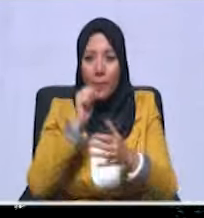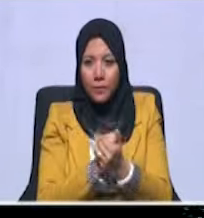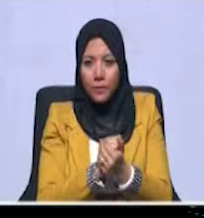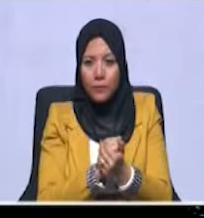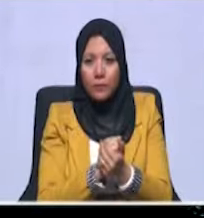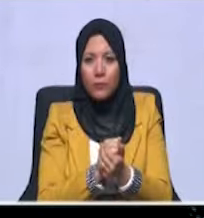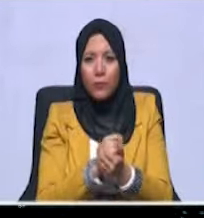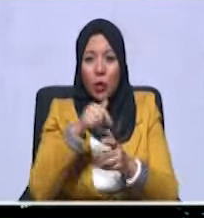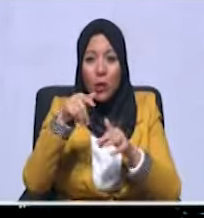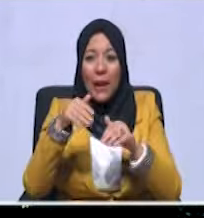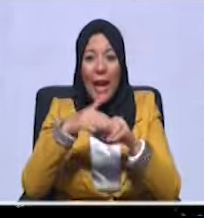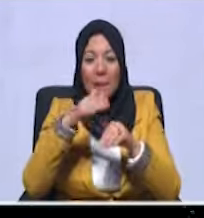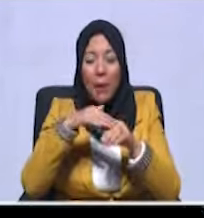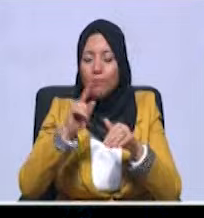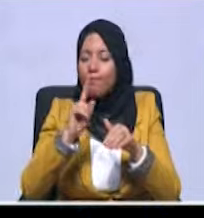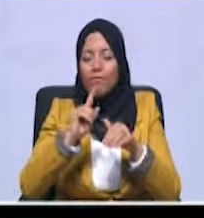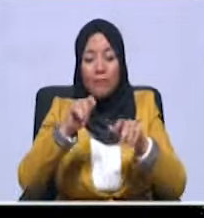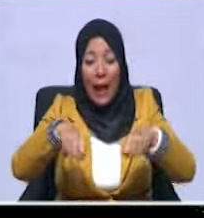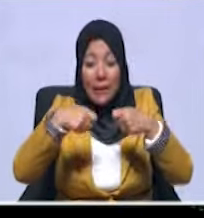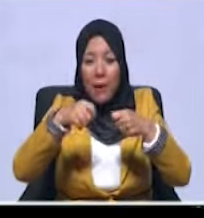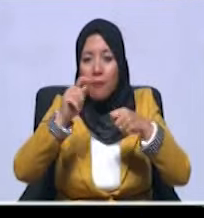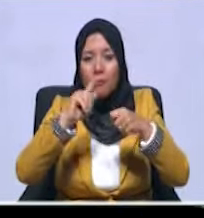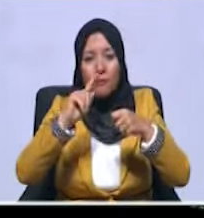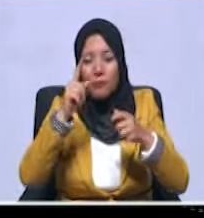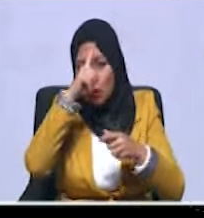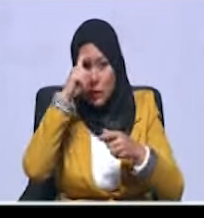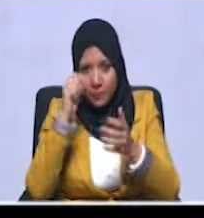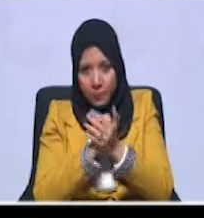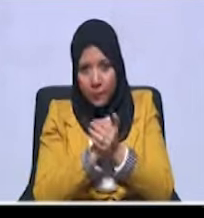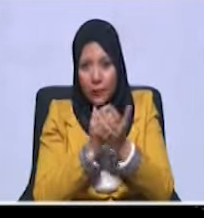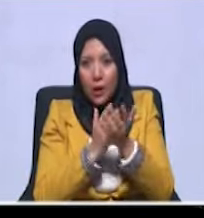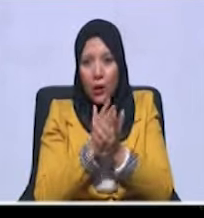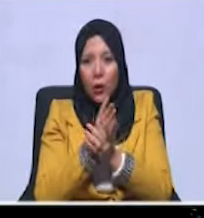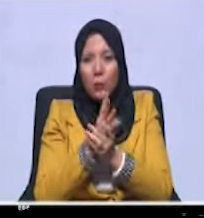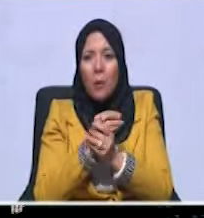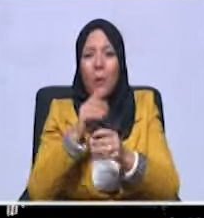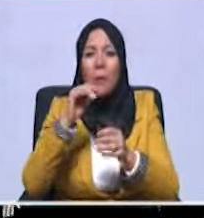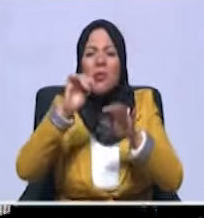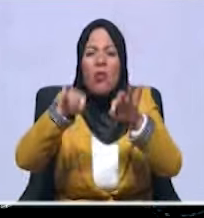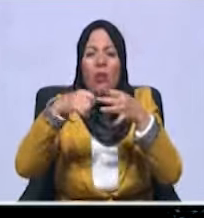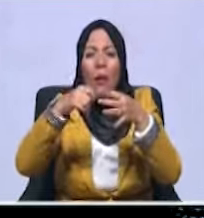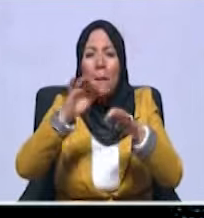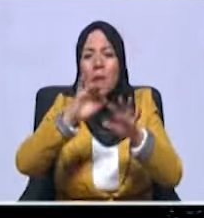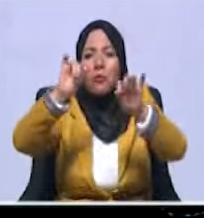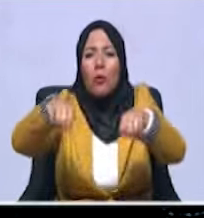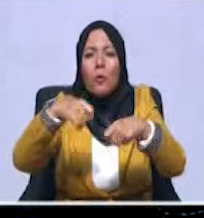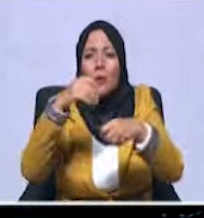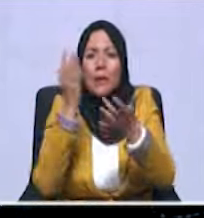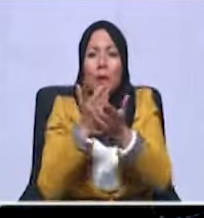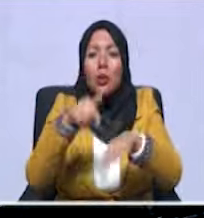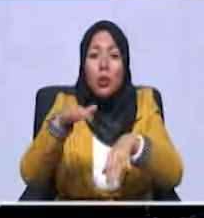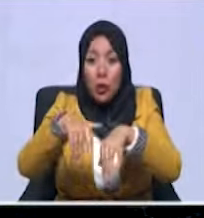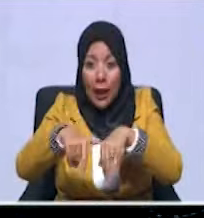فما كانش بيقدر يلبس حذاء يعني، فكان عنده زي صابوه كده فلبسه، لأن رجليه كانت ورمة قوي اليوم